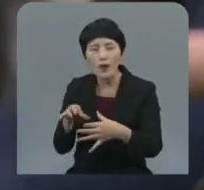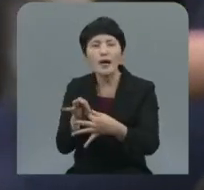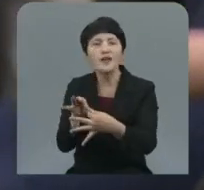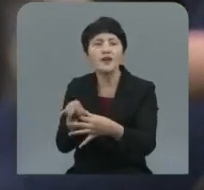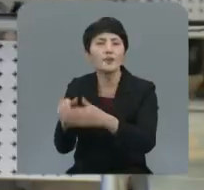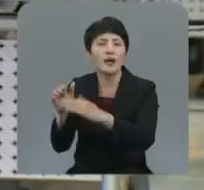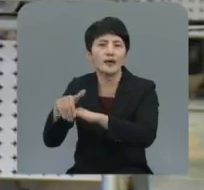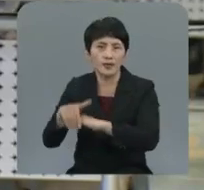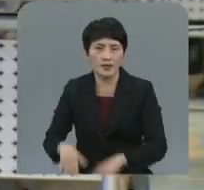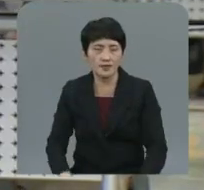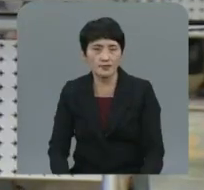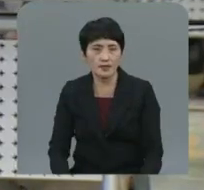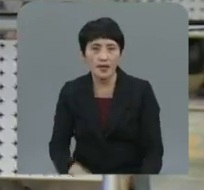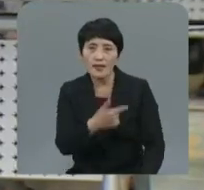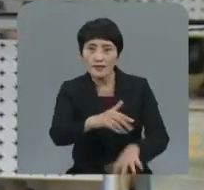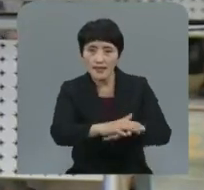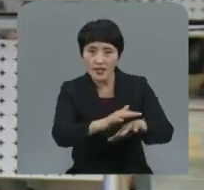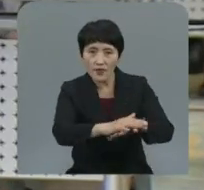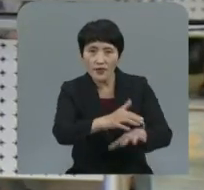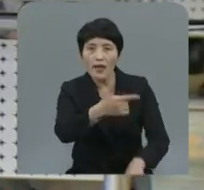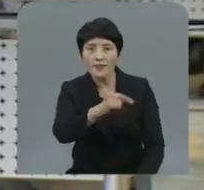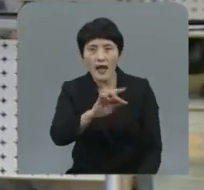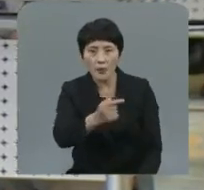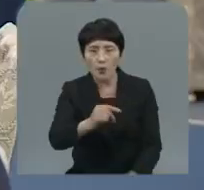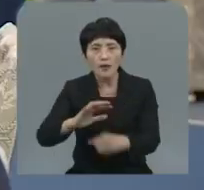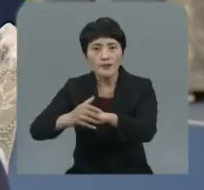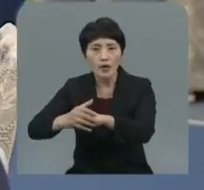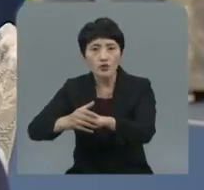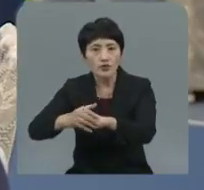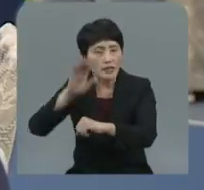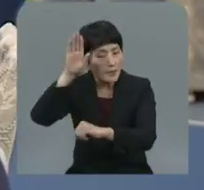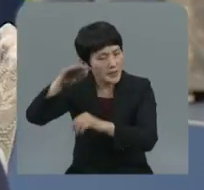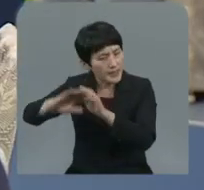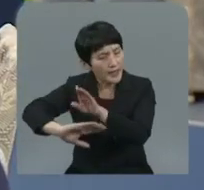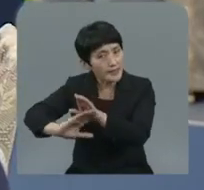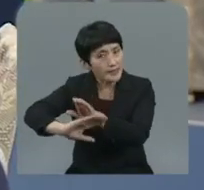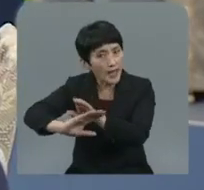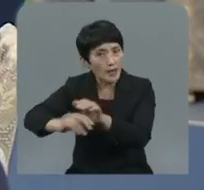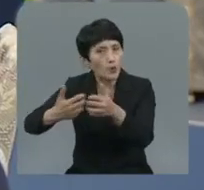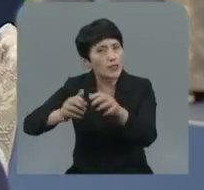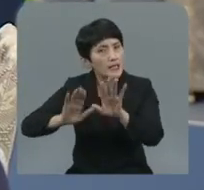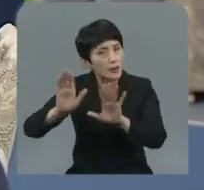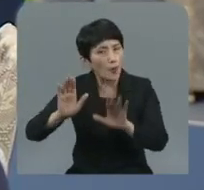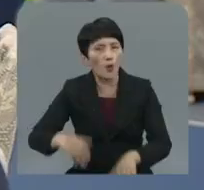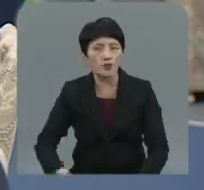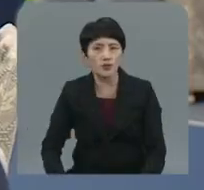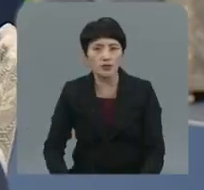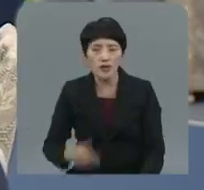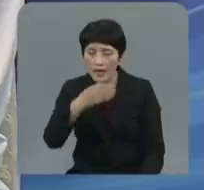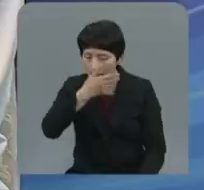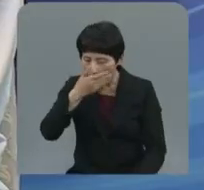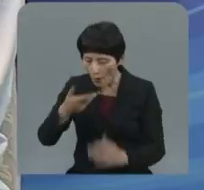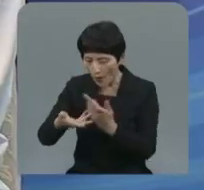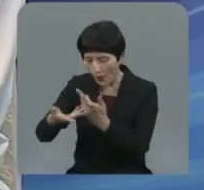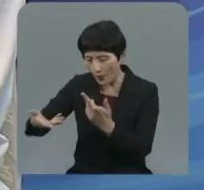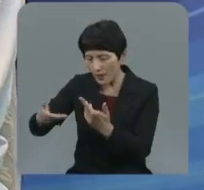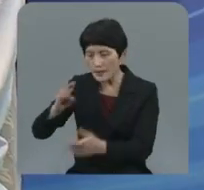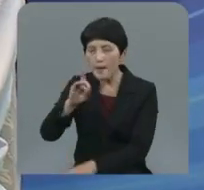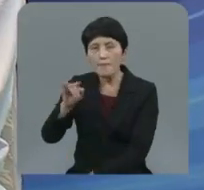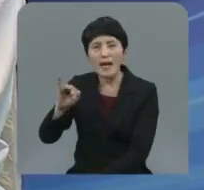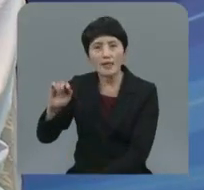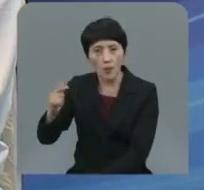gia tại 14 địa phương để làm được điều này chính phủ sẽ nới lỏng quy chế về sử dụng đất bồi dưỡng những lĩnh vực thế mạnh của mỗi địa phương